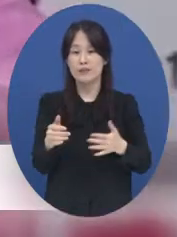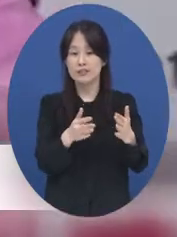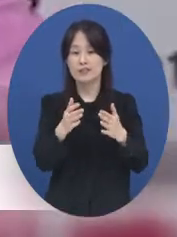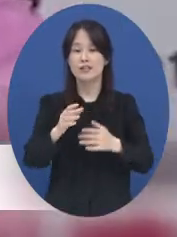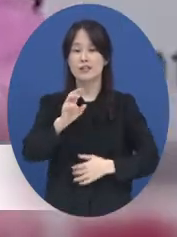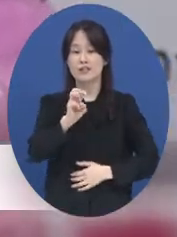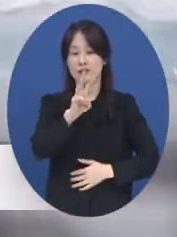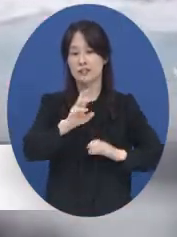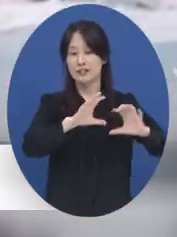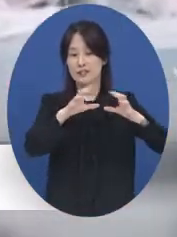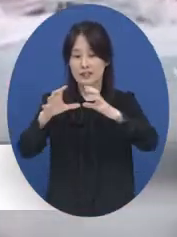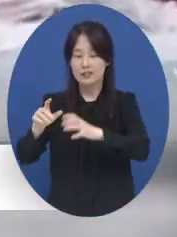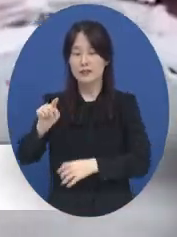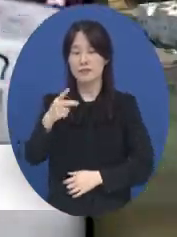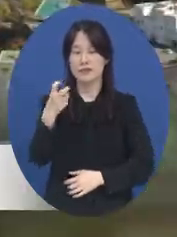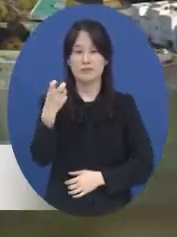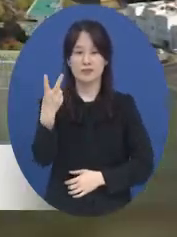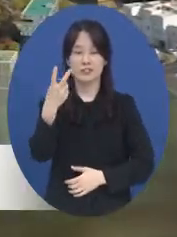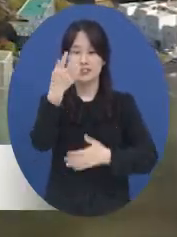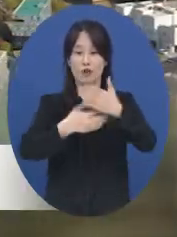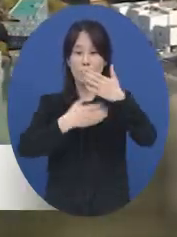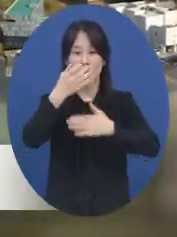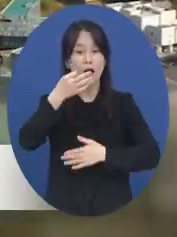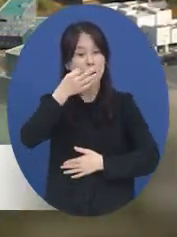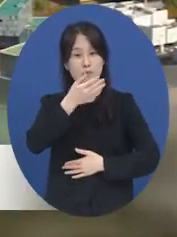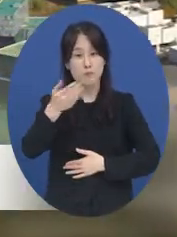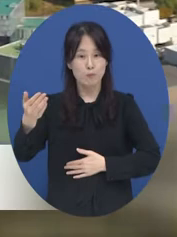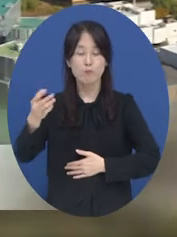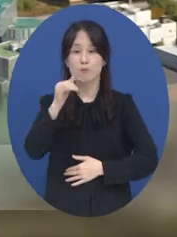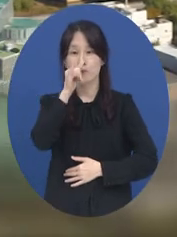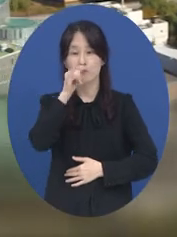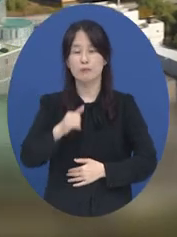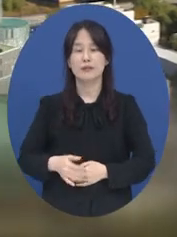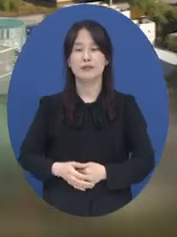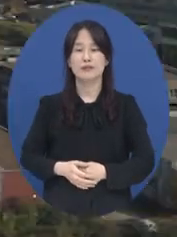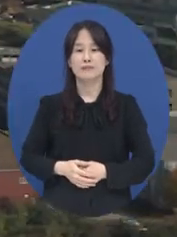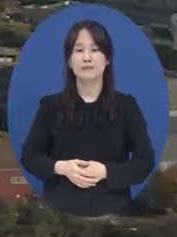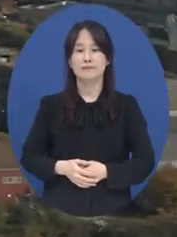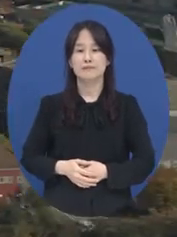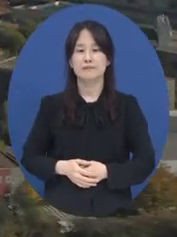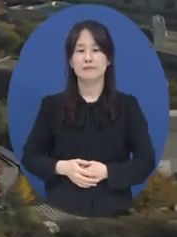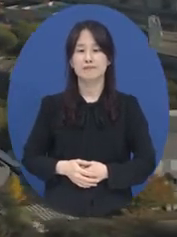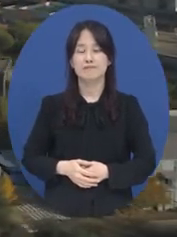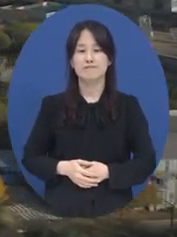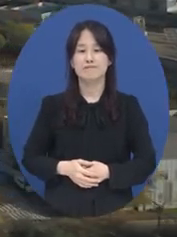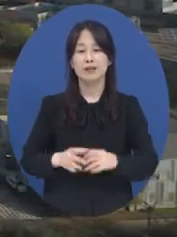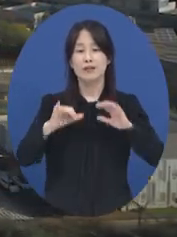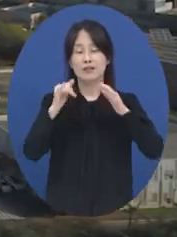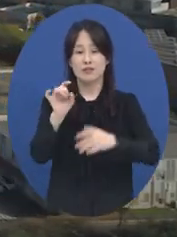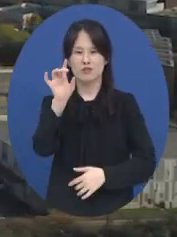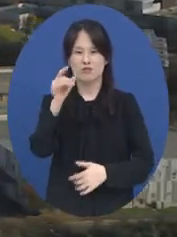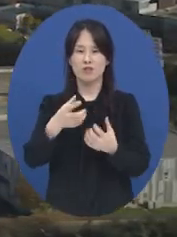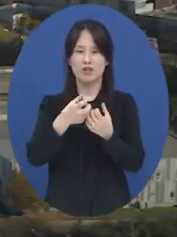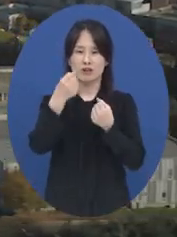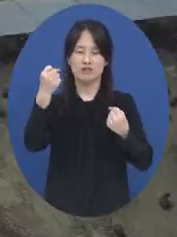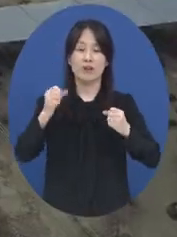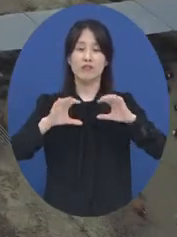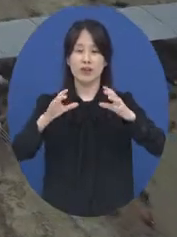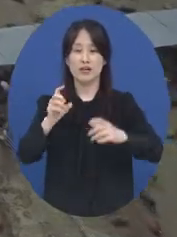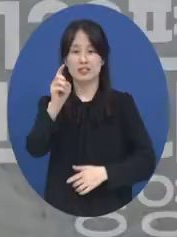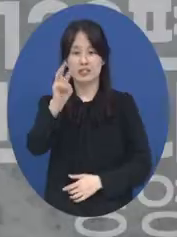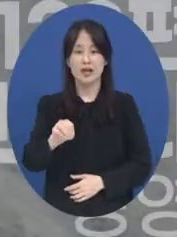33개국 122편의 작품이 메가박스 백석점에서 상영됩니다. 세계 유일의 분단 국가에